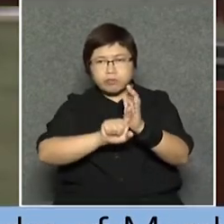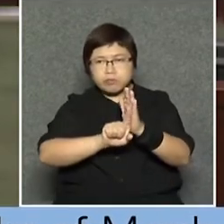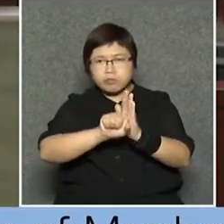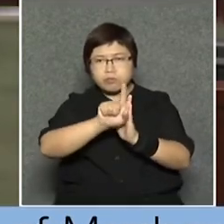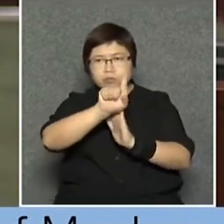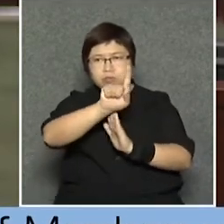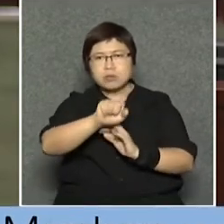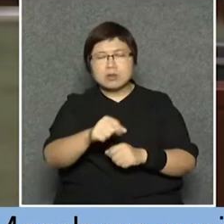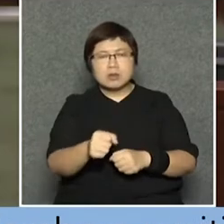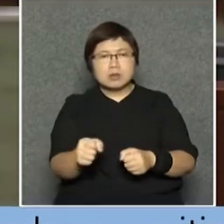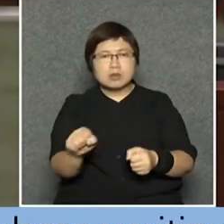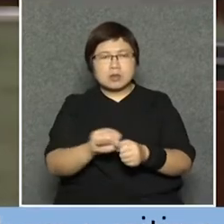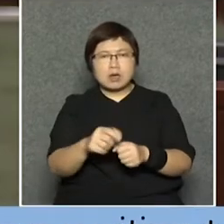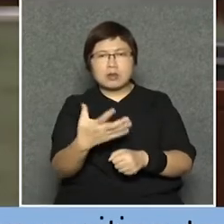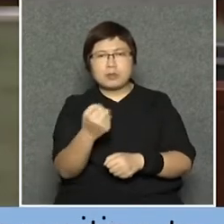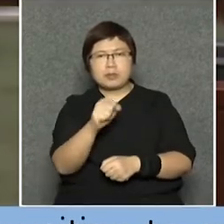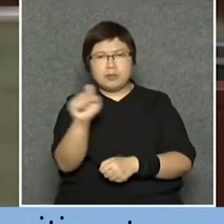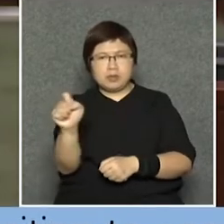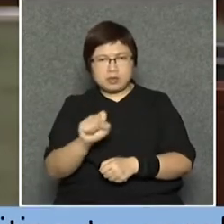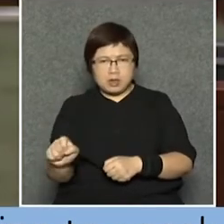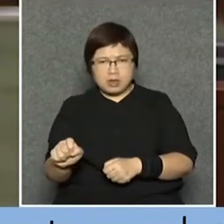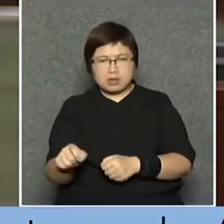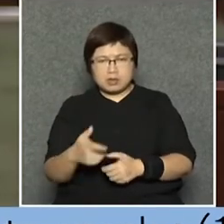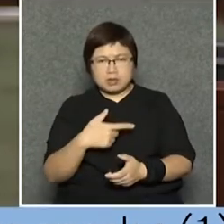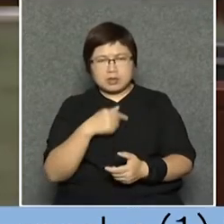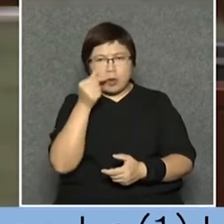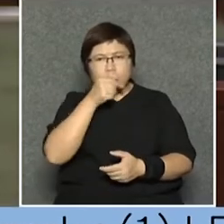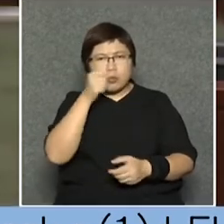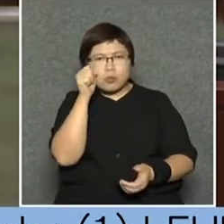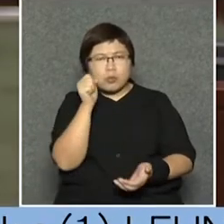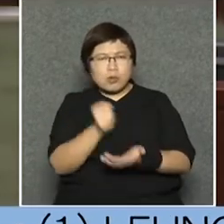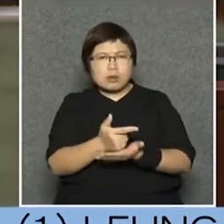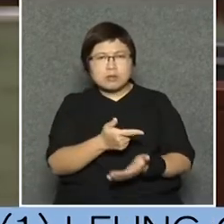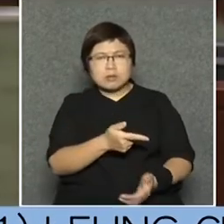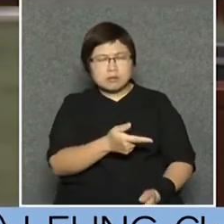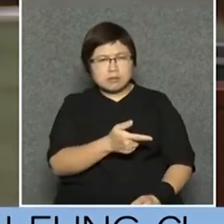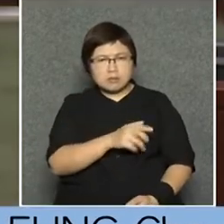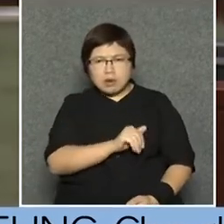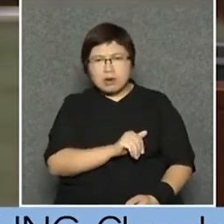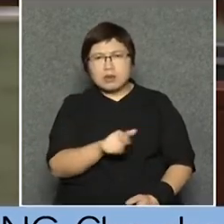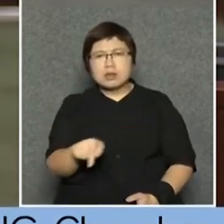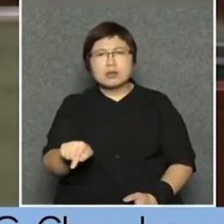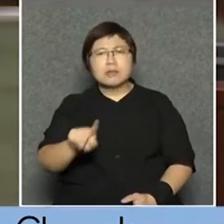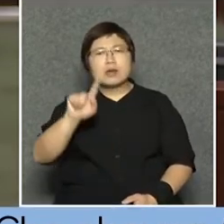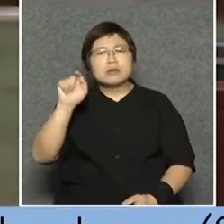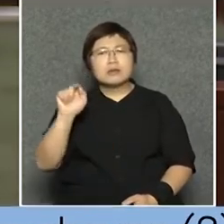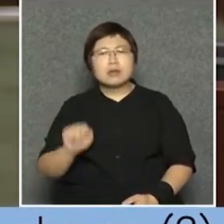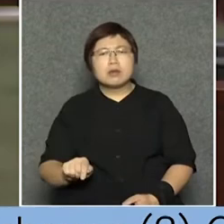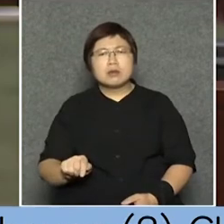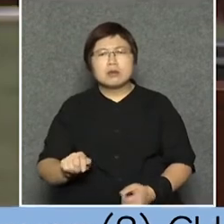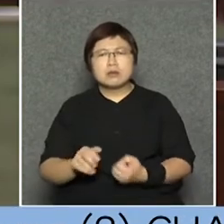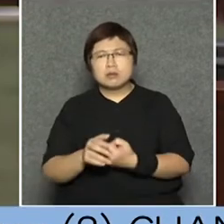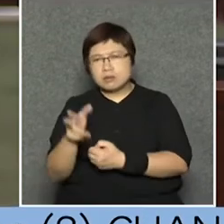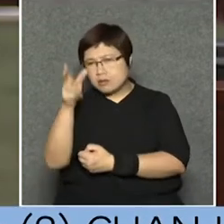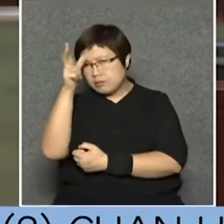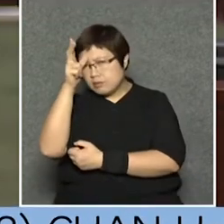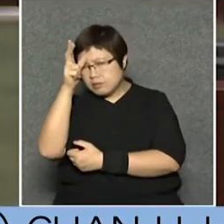多了一半的，可以有這麼貴，所以其實在這個問題上面，我覺得政府